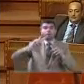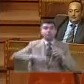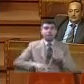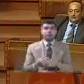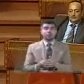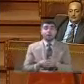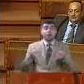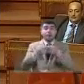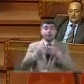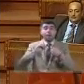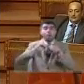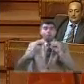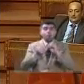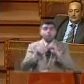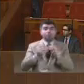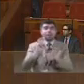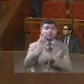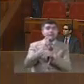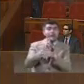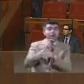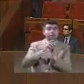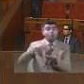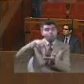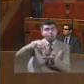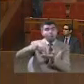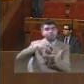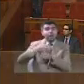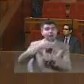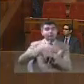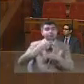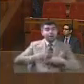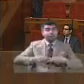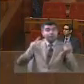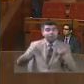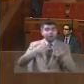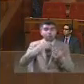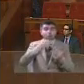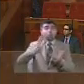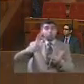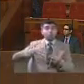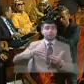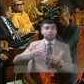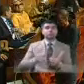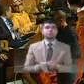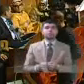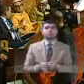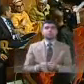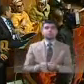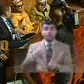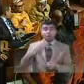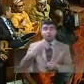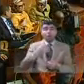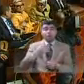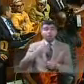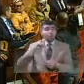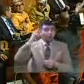الدين وما تفضلتم به أمامنا لا يمكن تداوله بما يستحقه من اهتمام خلال هذه الجلسة. فلا يخفي عليكم